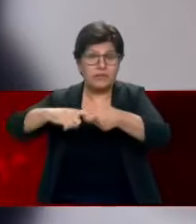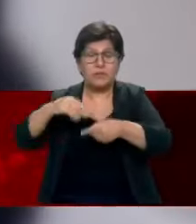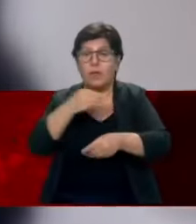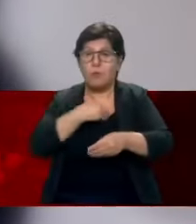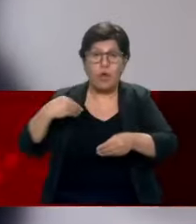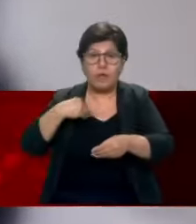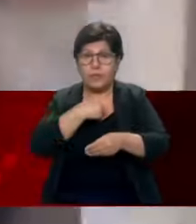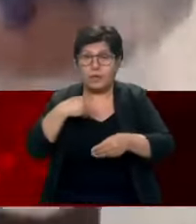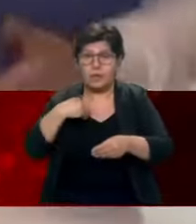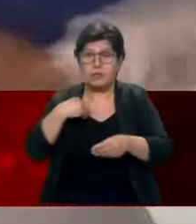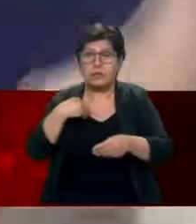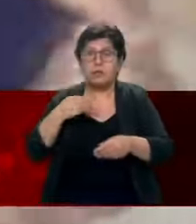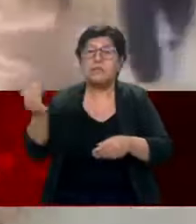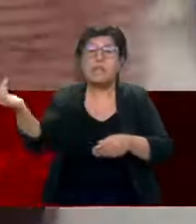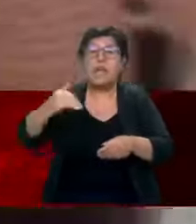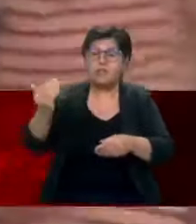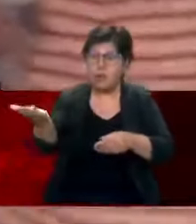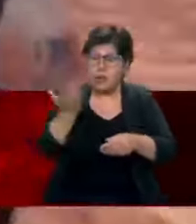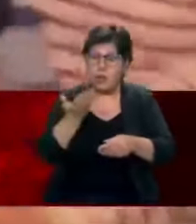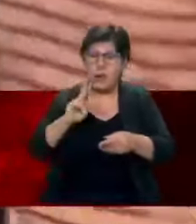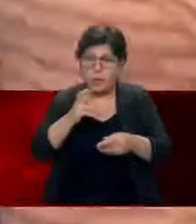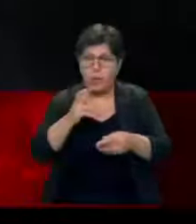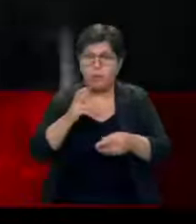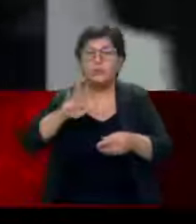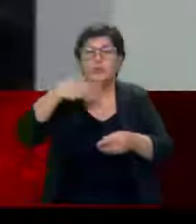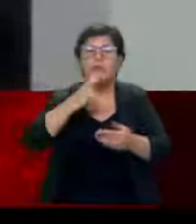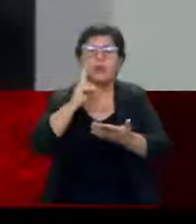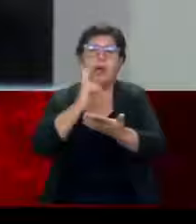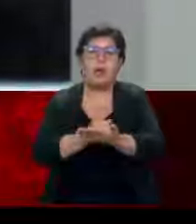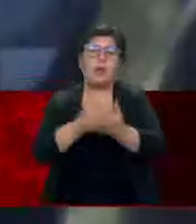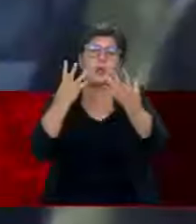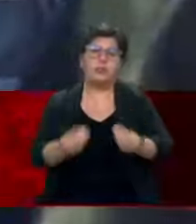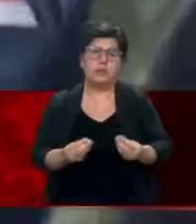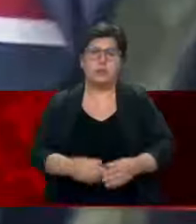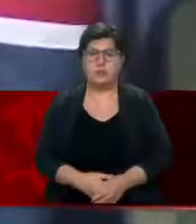muayene edilecek, gelecek rapora göre de tahliye edilip edilmeyeceğine karar verilecek.